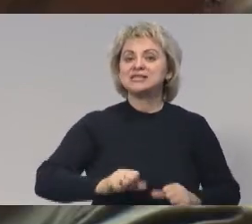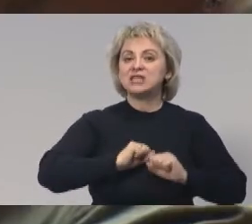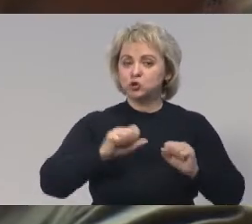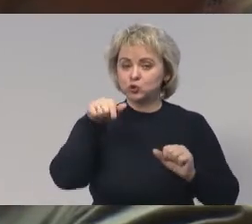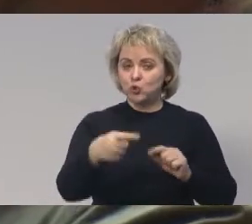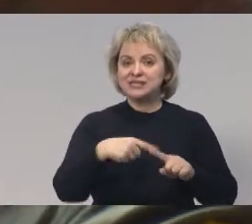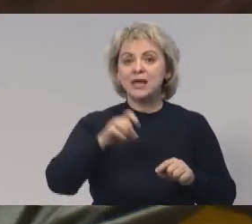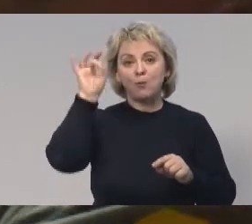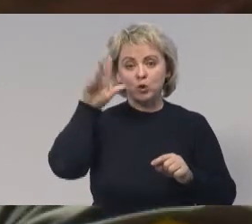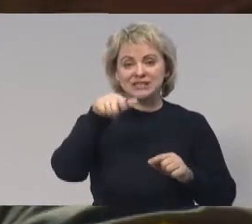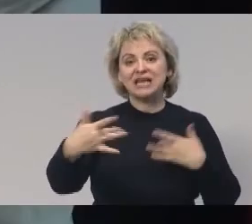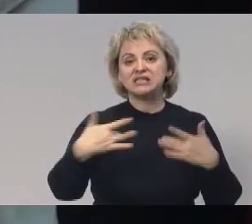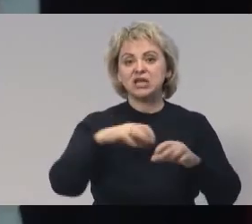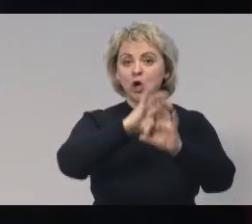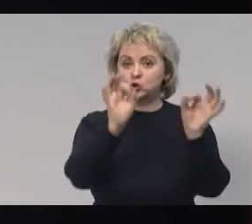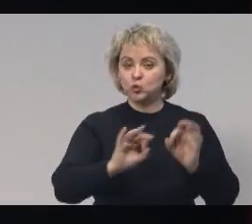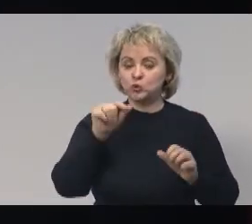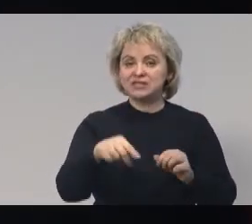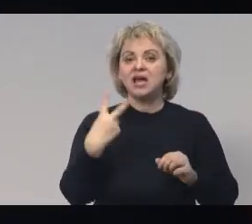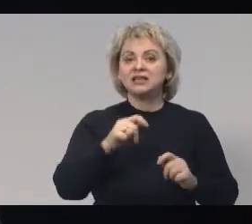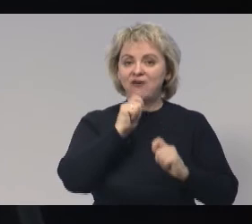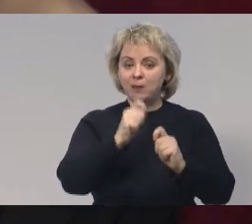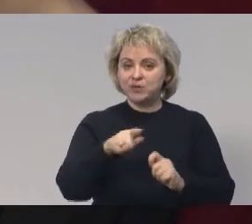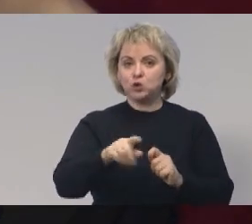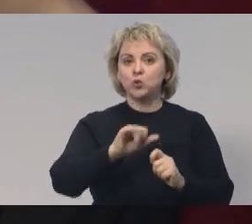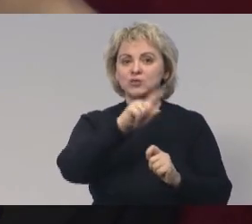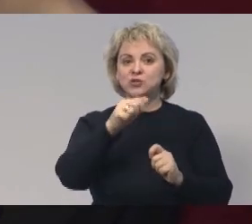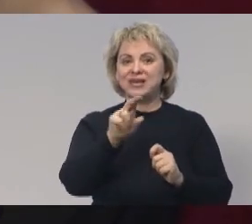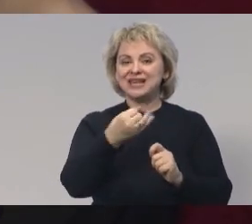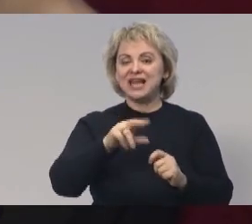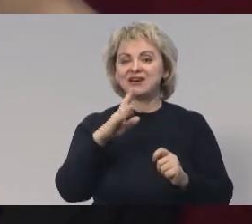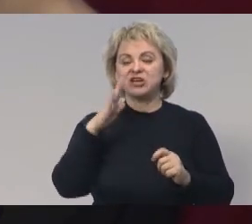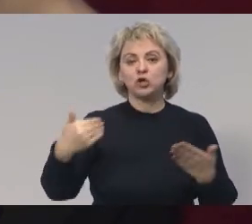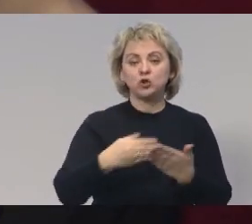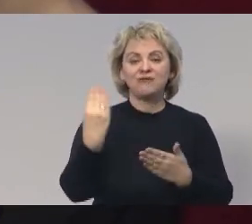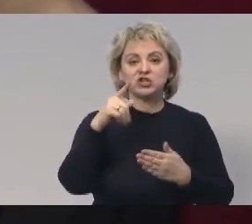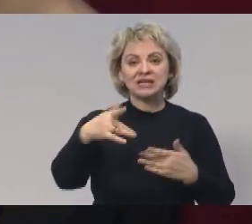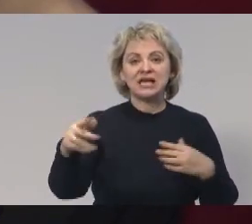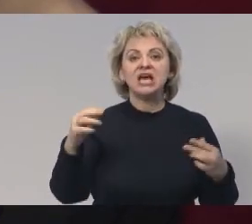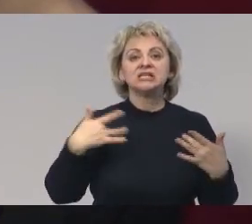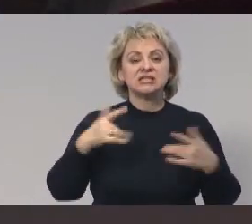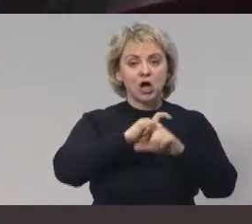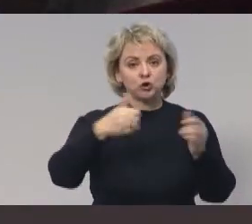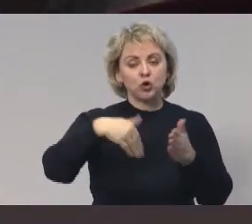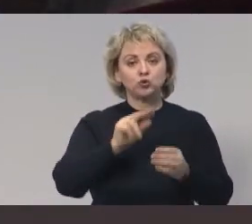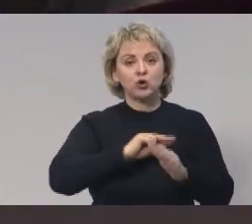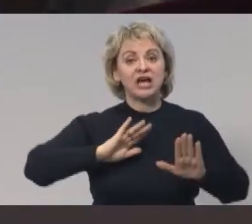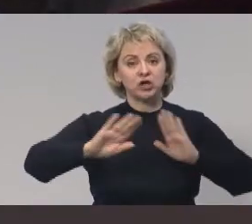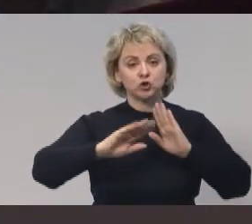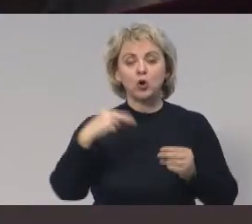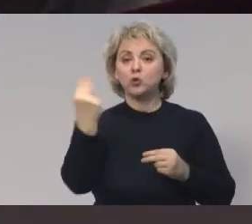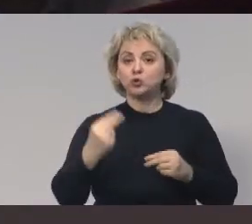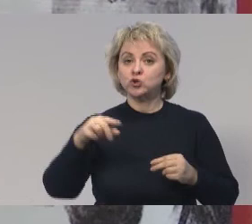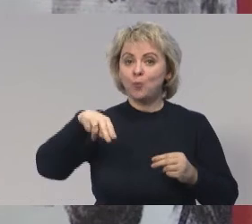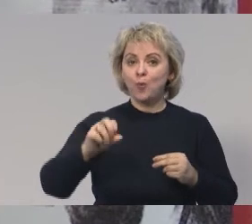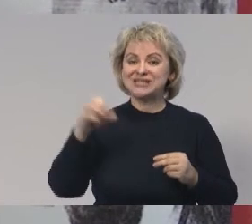«За популяризацию театрального искусства». Два приза у Зойкиной квартиры Новошахтинского драмтеатра за лучшую работу режиссера и художника